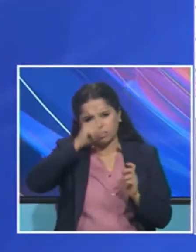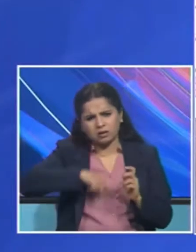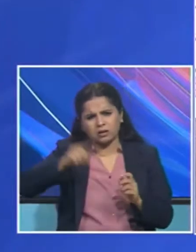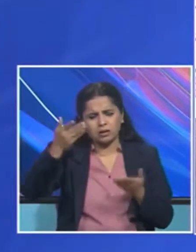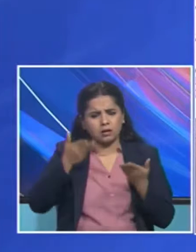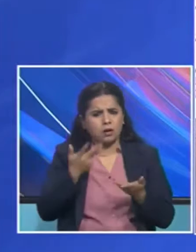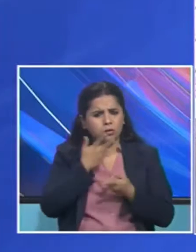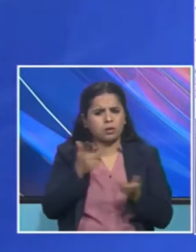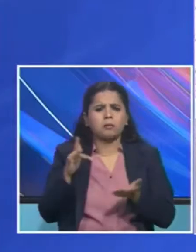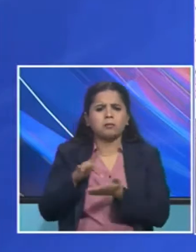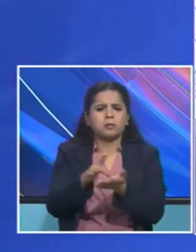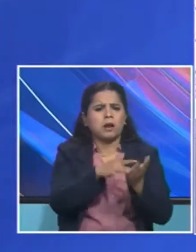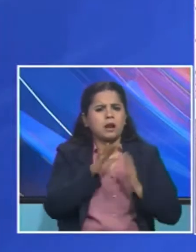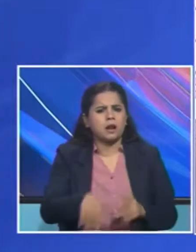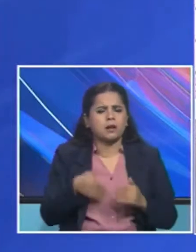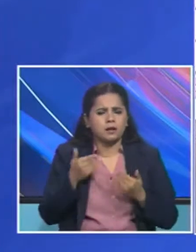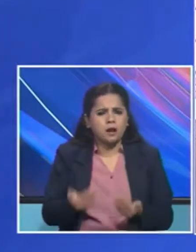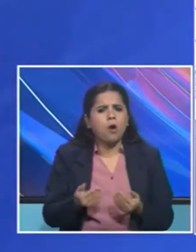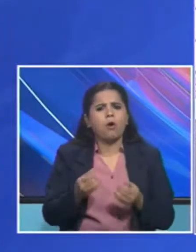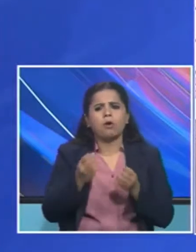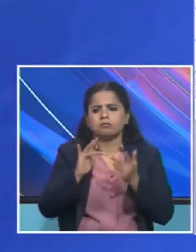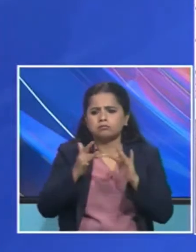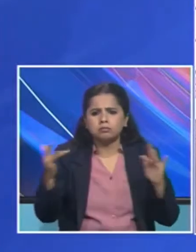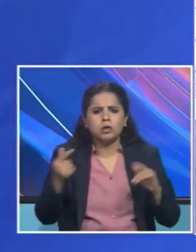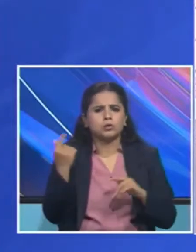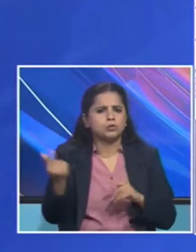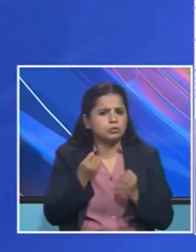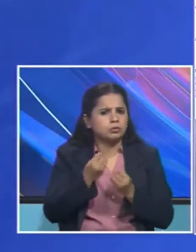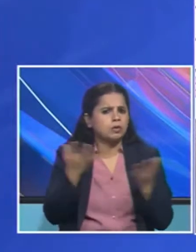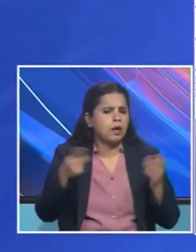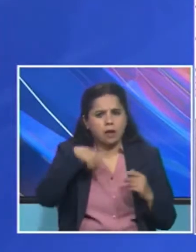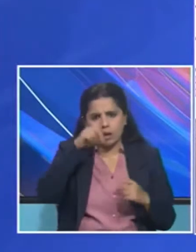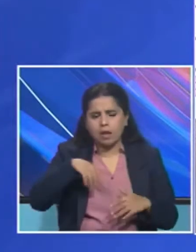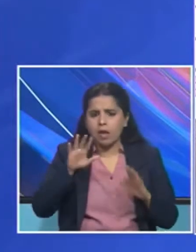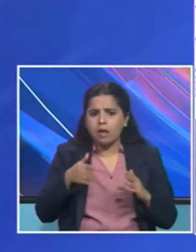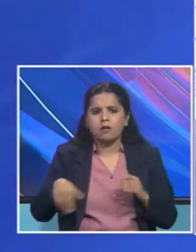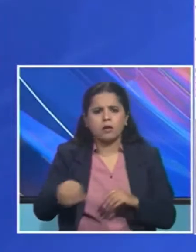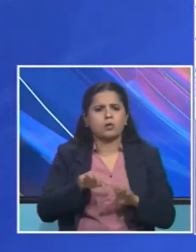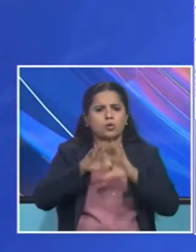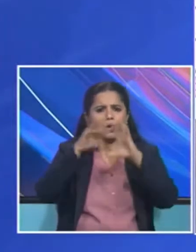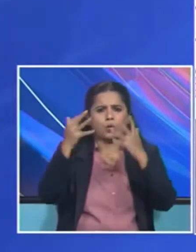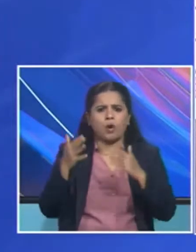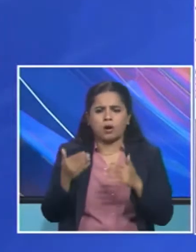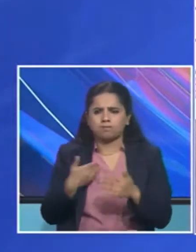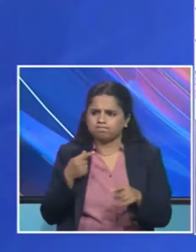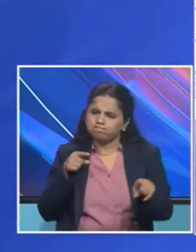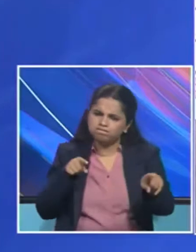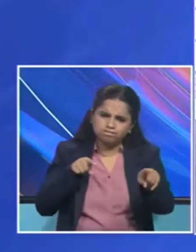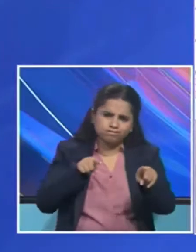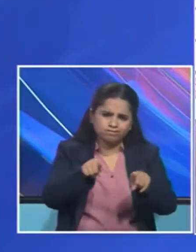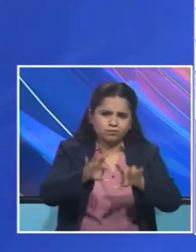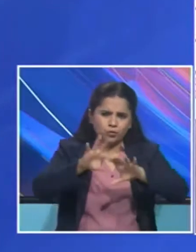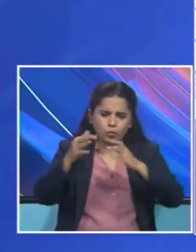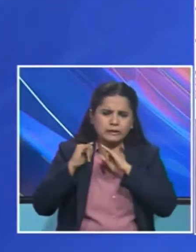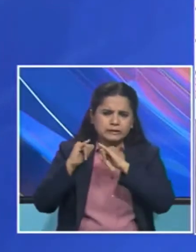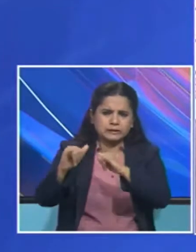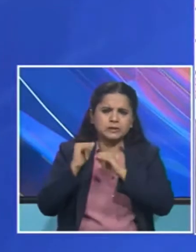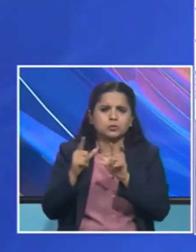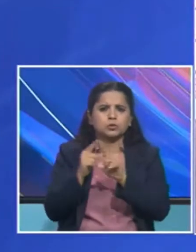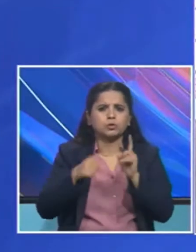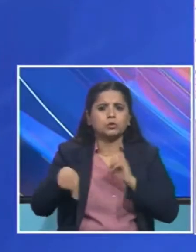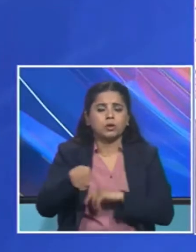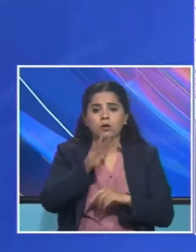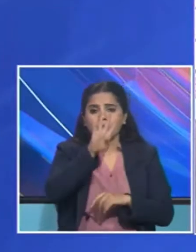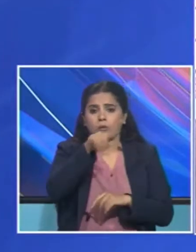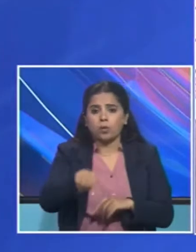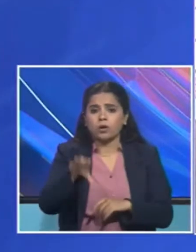में आगे बढ़ रहा आज का भारत विश्व के साथ कदम से कदम मिलाकर औद्योगिक क्रांति 4.0